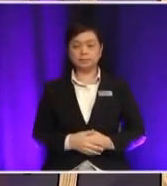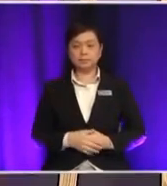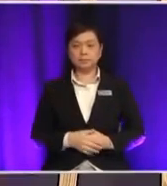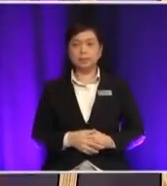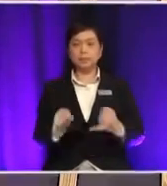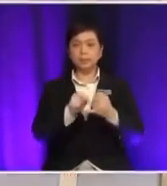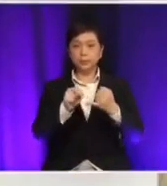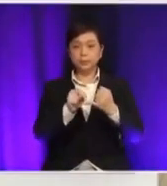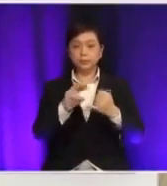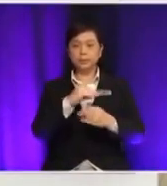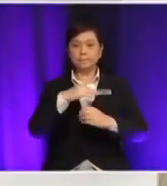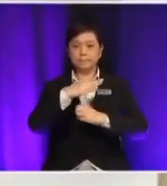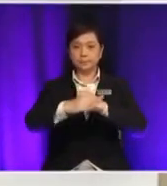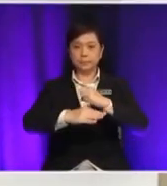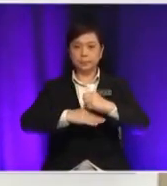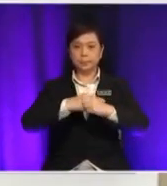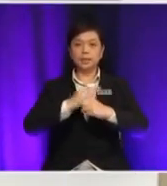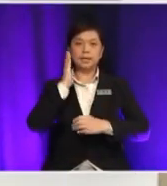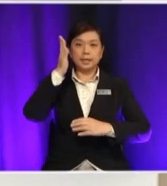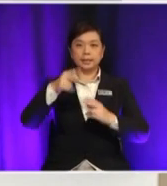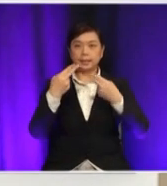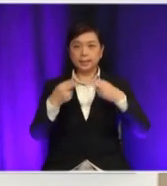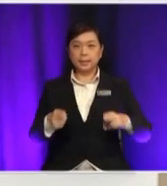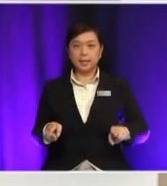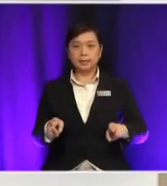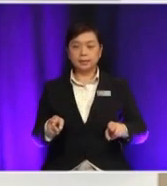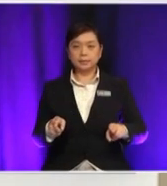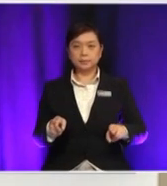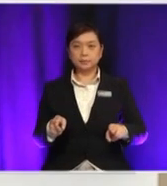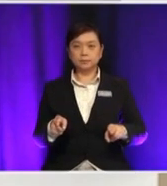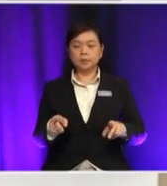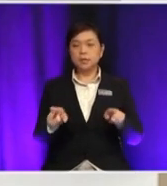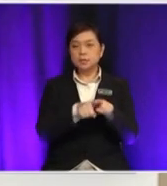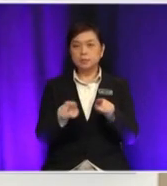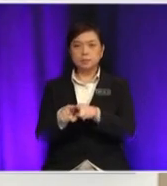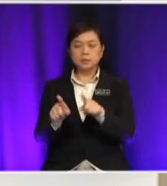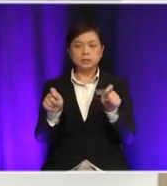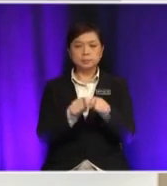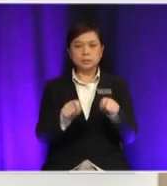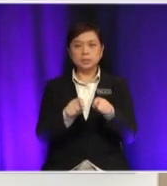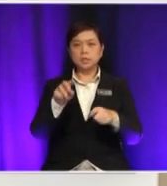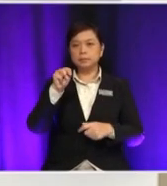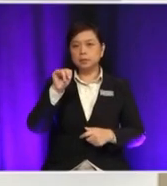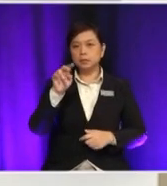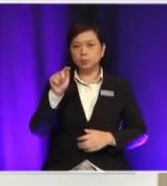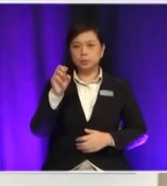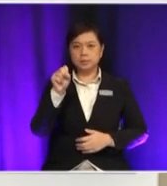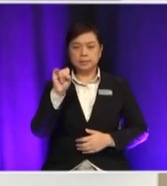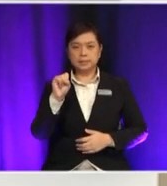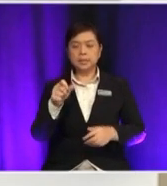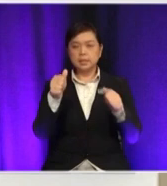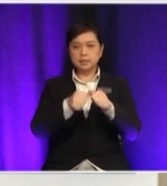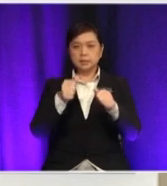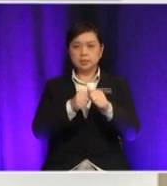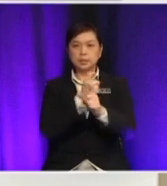membran new clease akan menghilang sesama seperti mitoshi juga so setiap kromosom